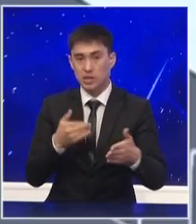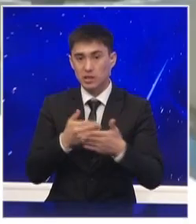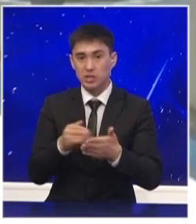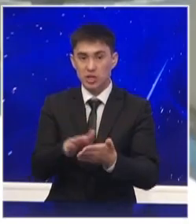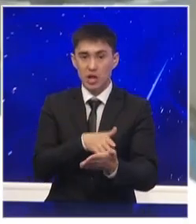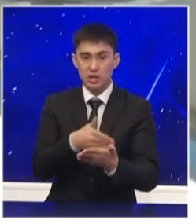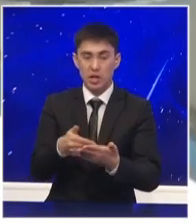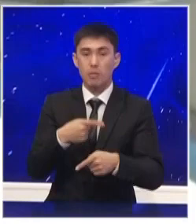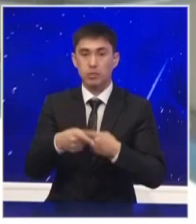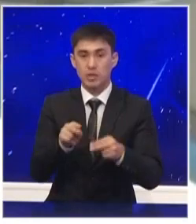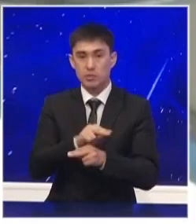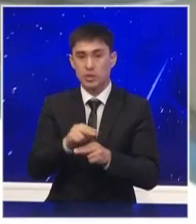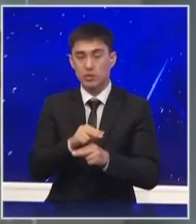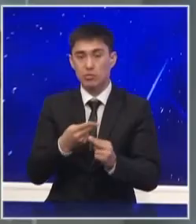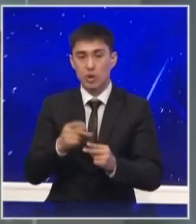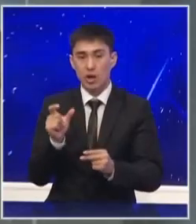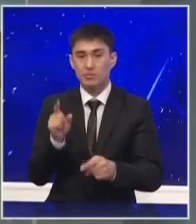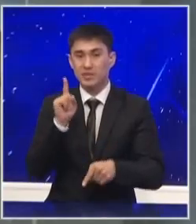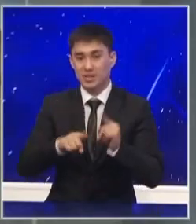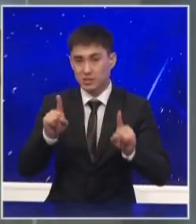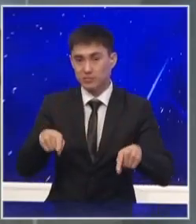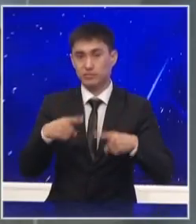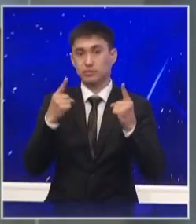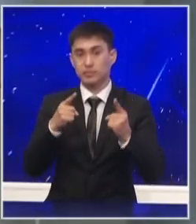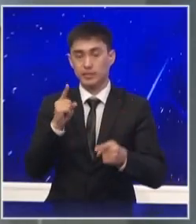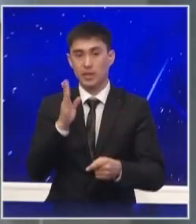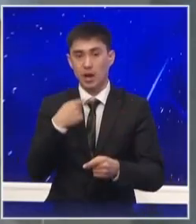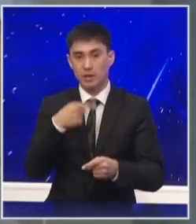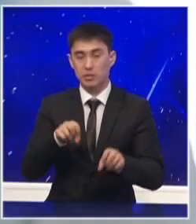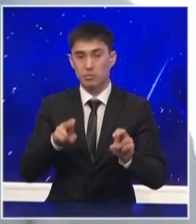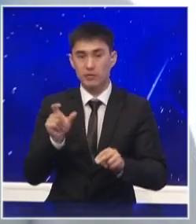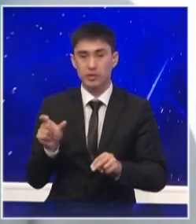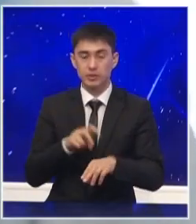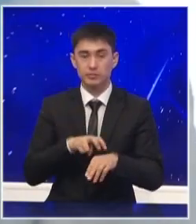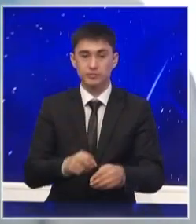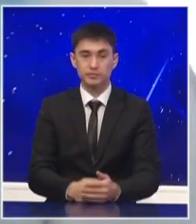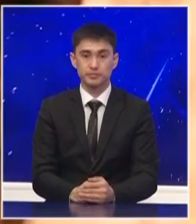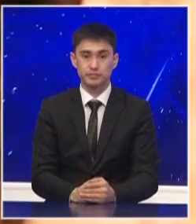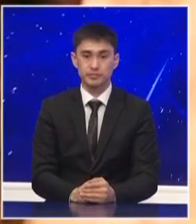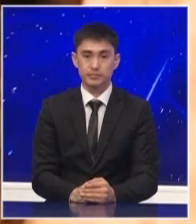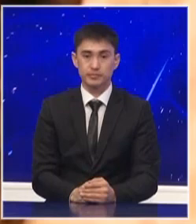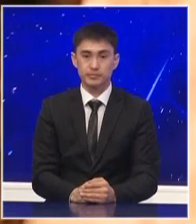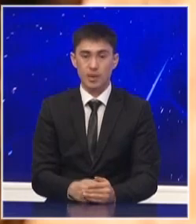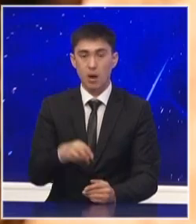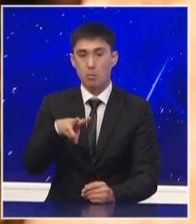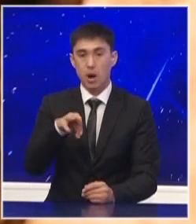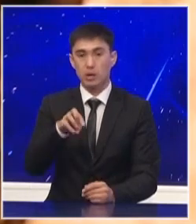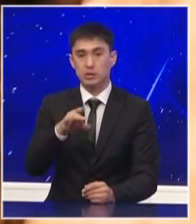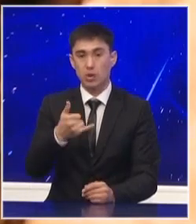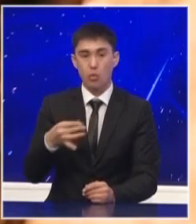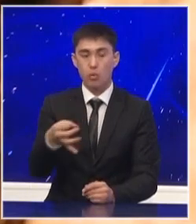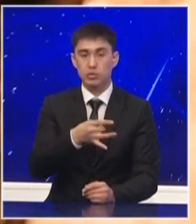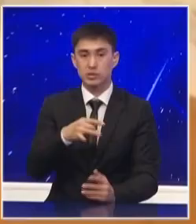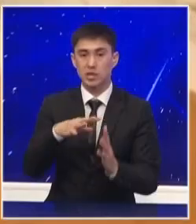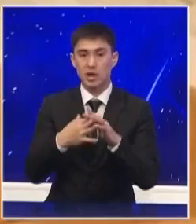жағады. Емдеудің бұл әдісі науқастардың тез оңалуына септігін тигізеді, дейді дәрігерлер. Маңғыстау облысындағы құрыға